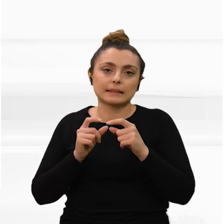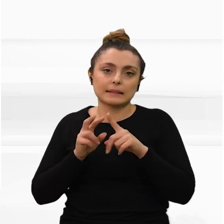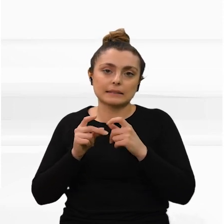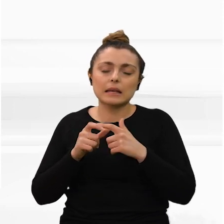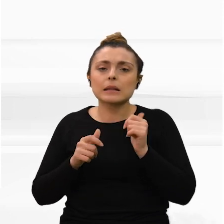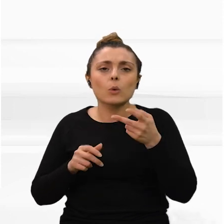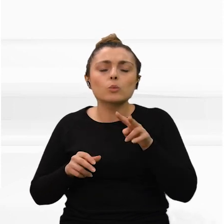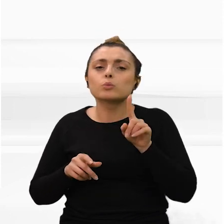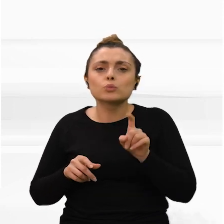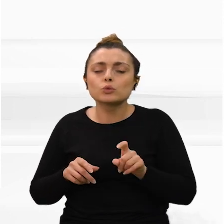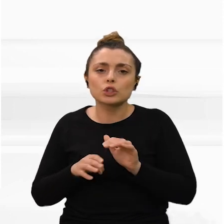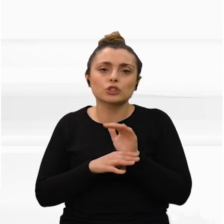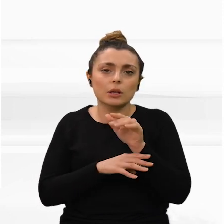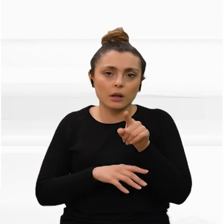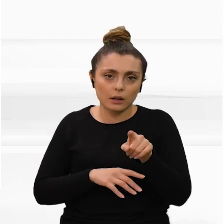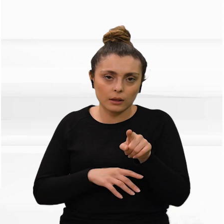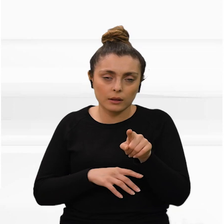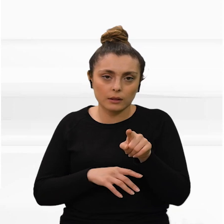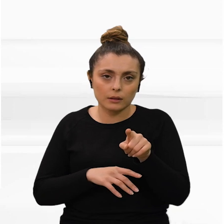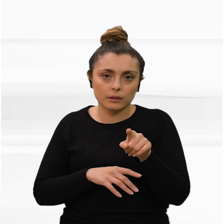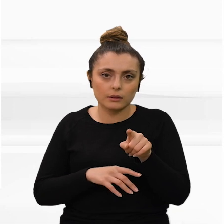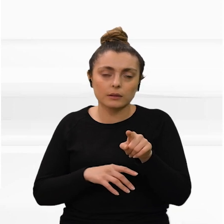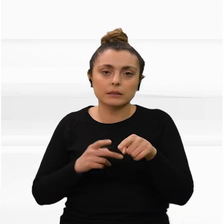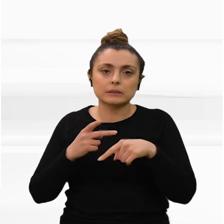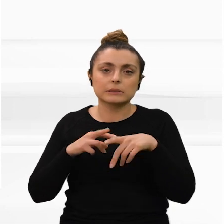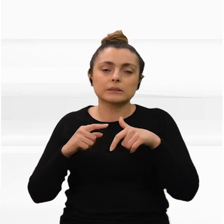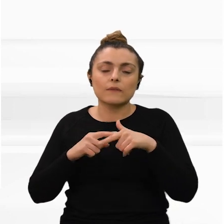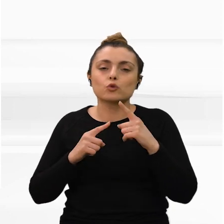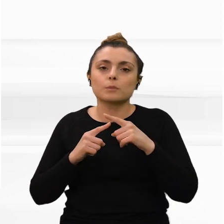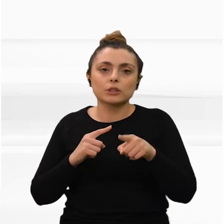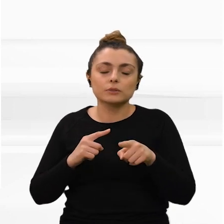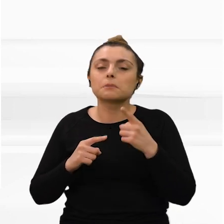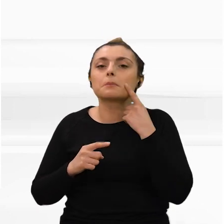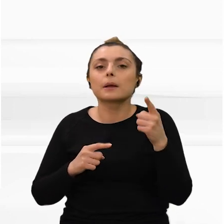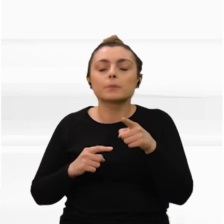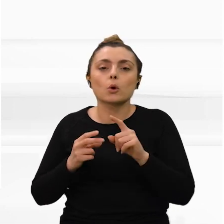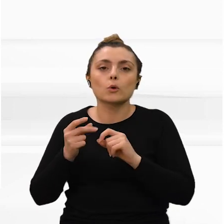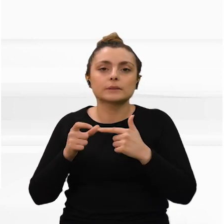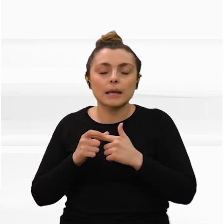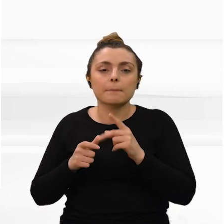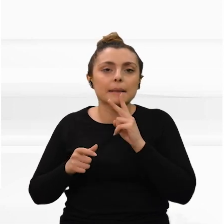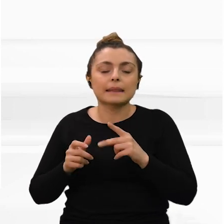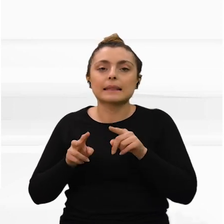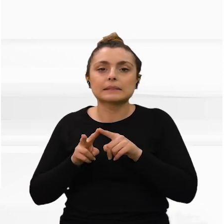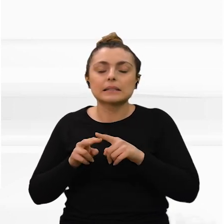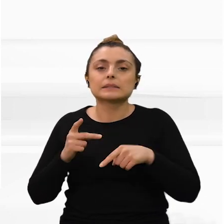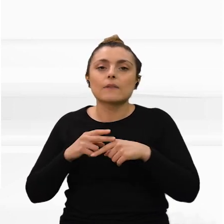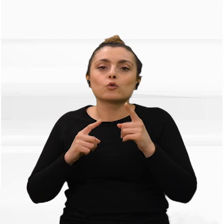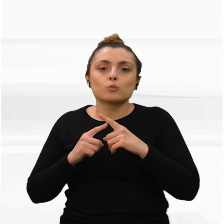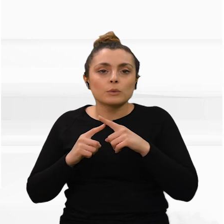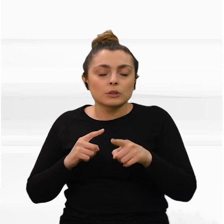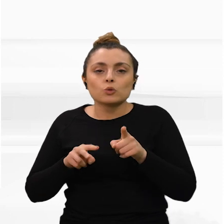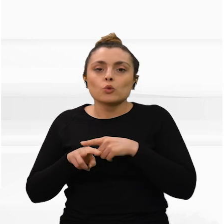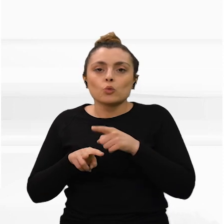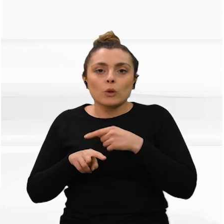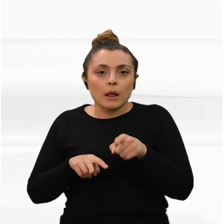zaman öldürmüyor mu yaşarken zarf tümleci Bakalım hemen özne belirtili nesne zarf